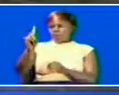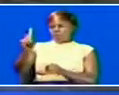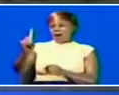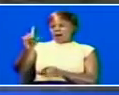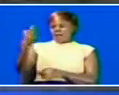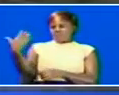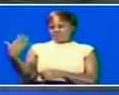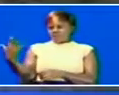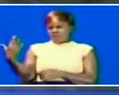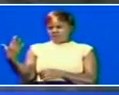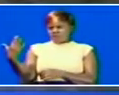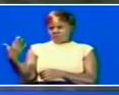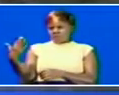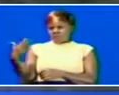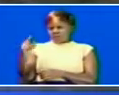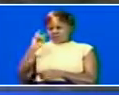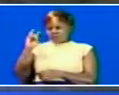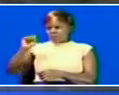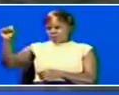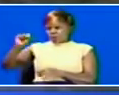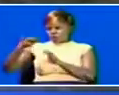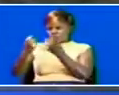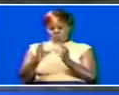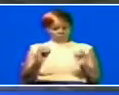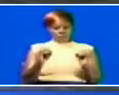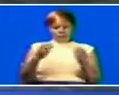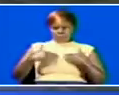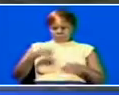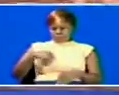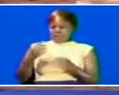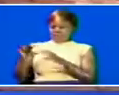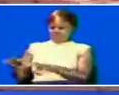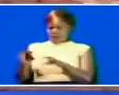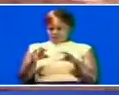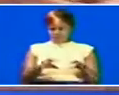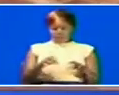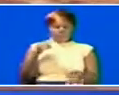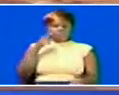kimoja, tuache kuangalia mirengo ya siasa, sababu watu wetu wanaumia